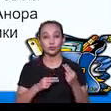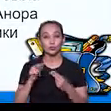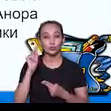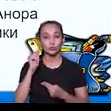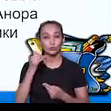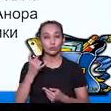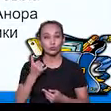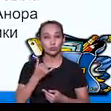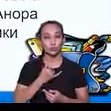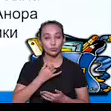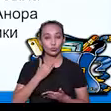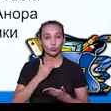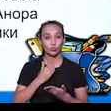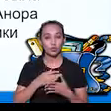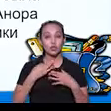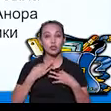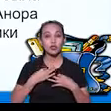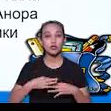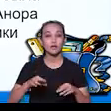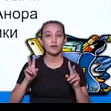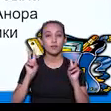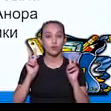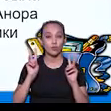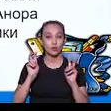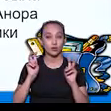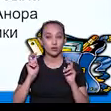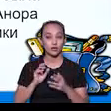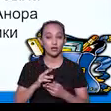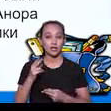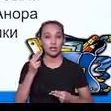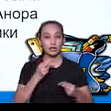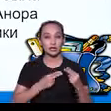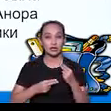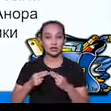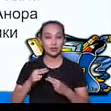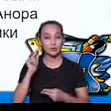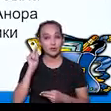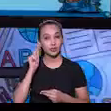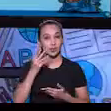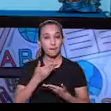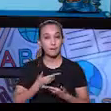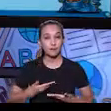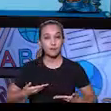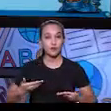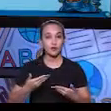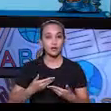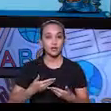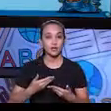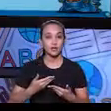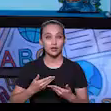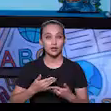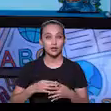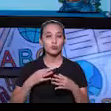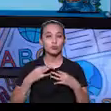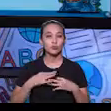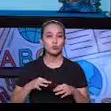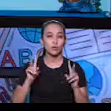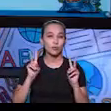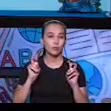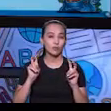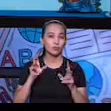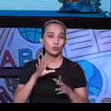рисования у нас была свободная тема. Расым дарсыда бізлерді еркен мавзу